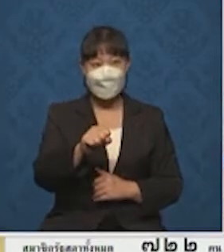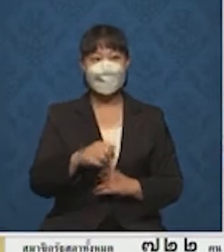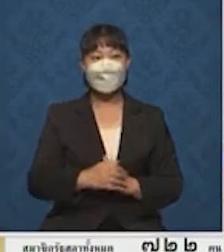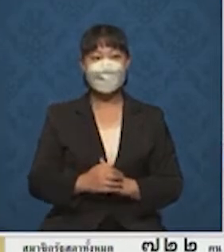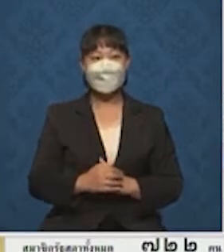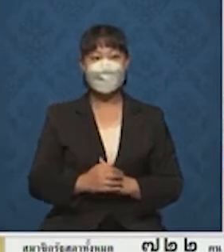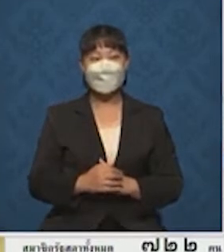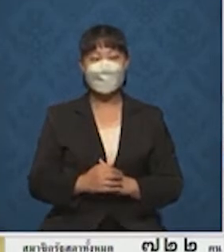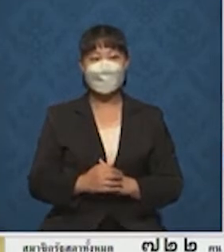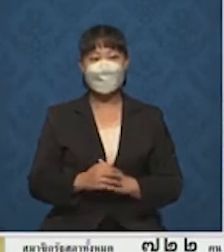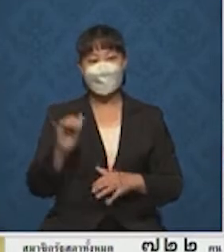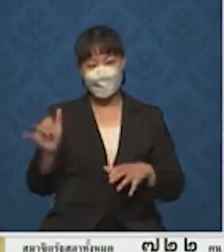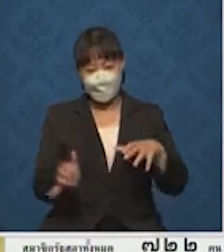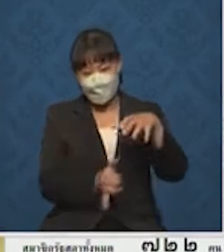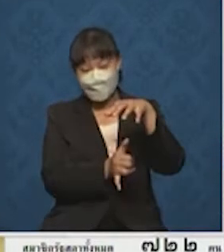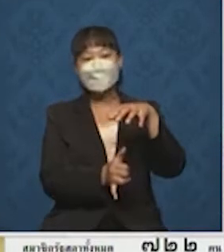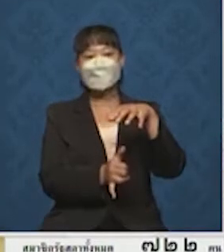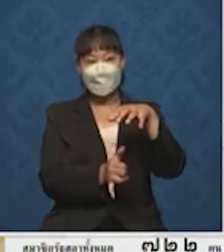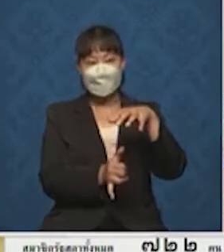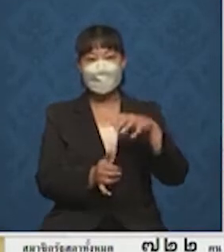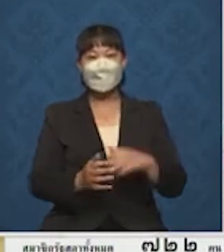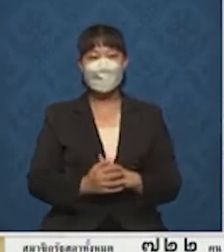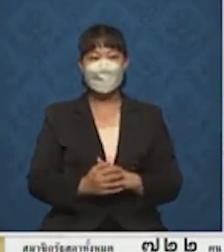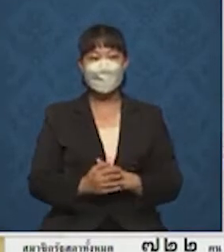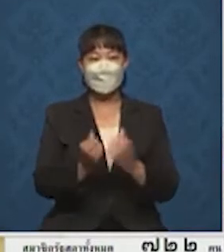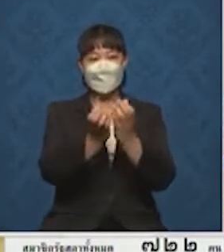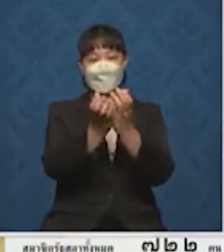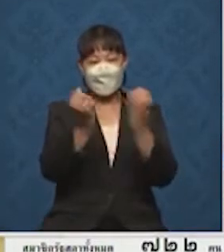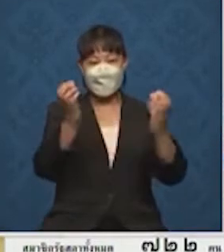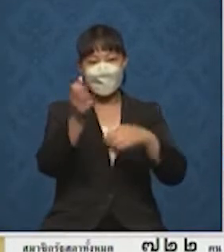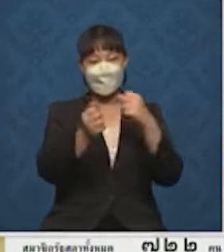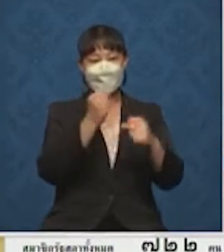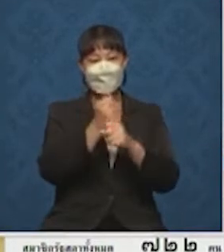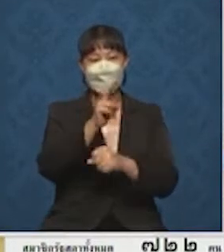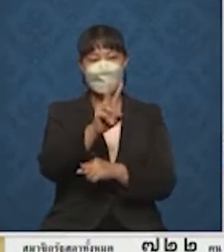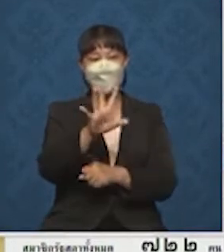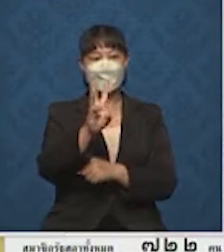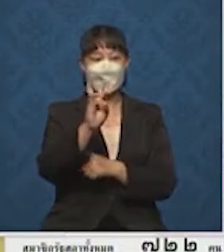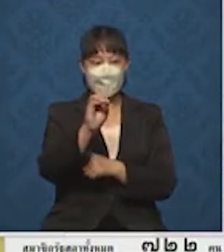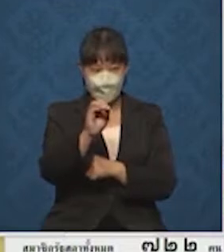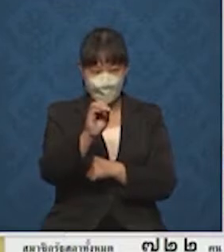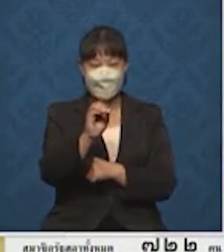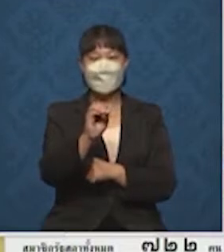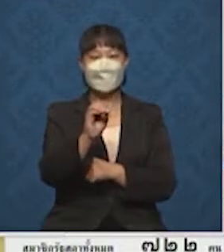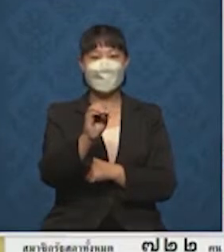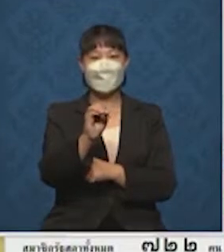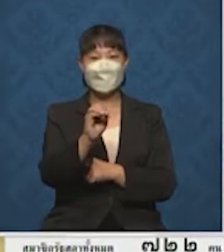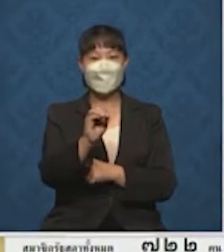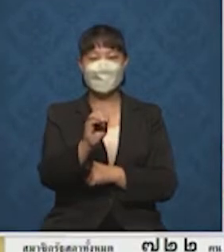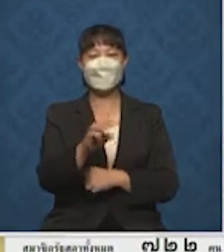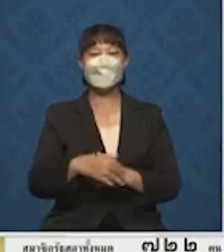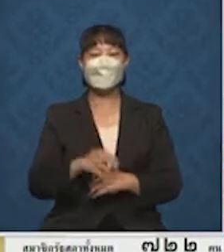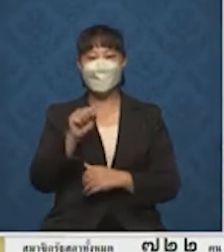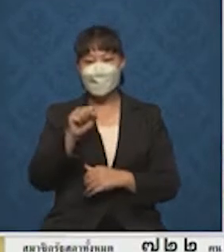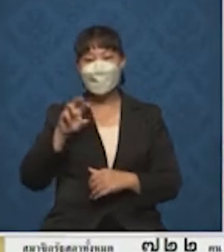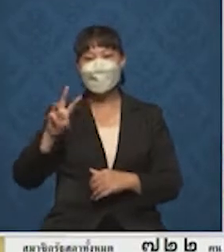การจะเข้ามาได้ก็คือ ลฐมนูลปี 2560เช่นเดียวกับสมาชิกวุธธส